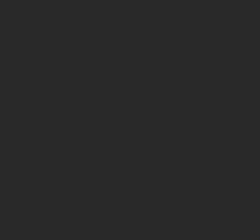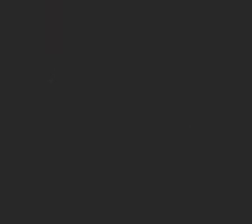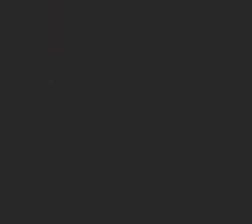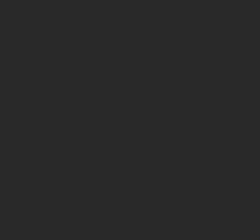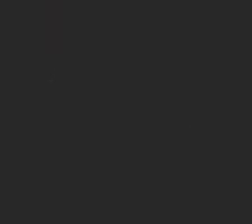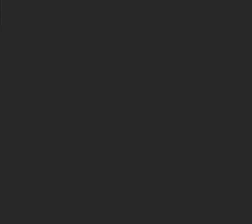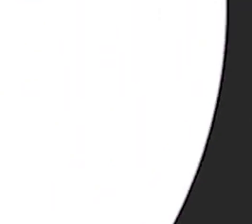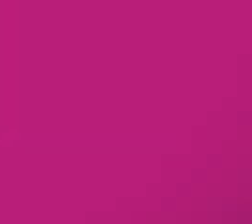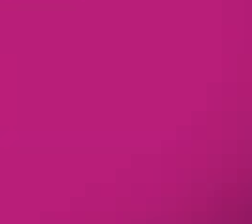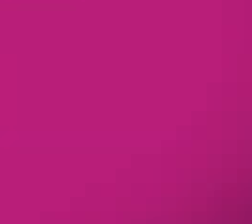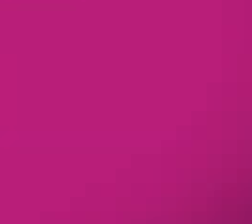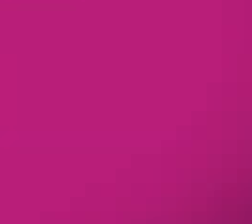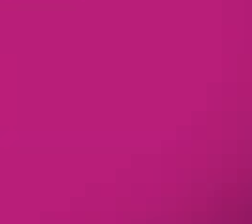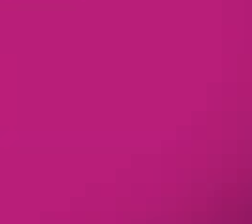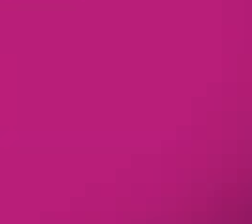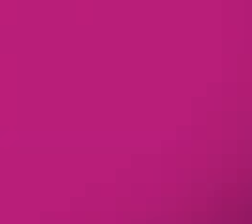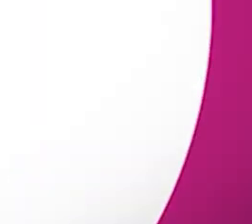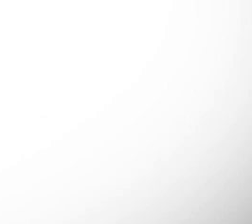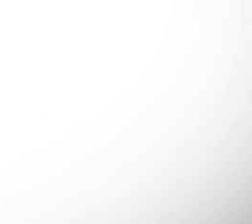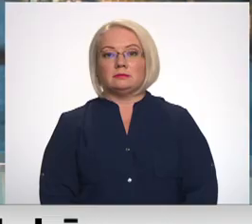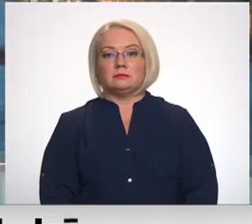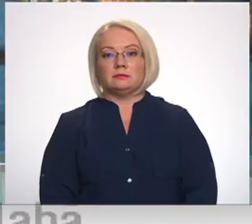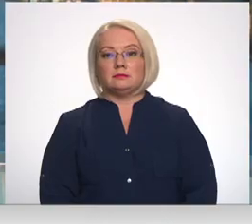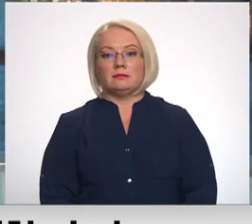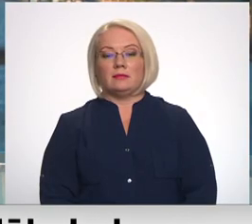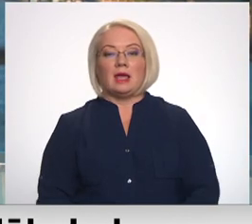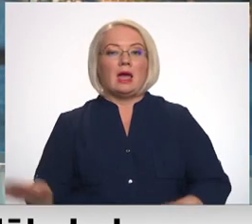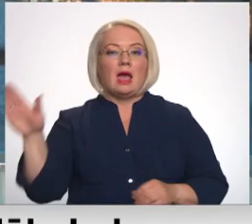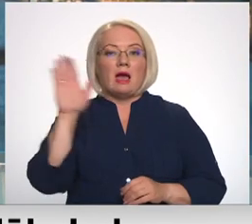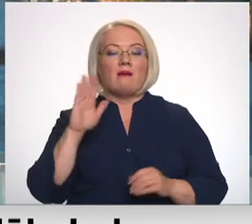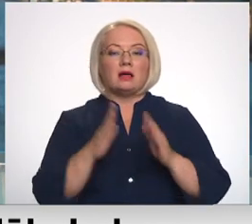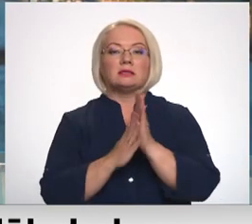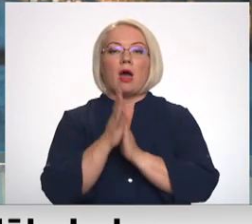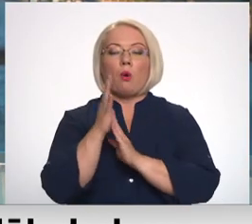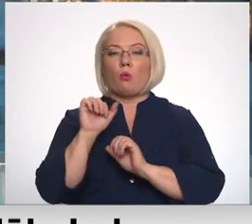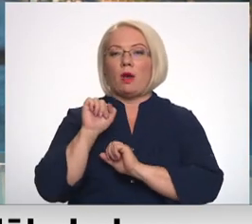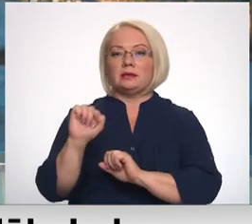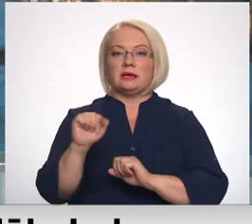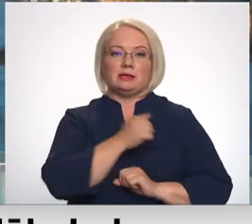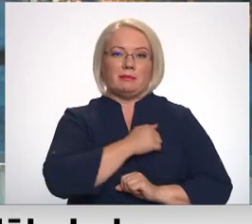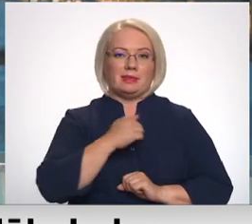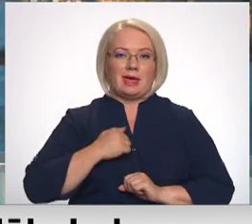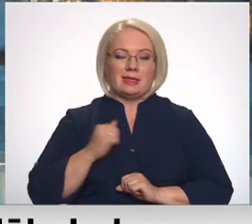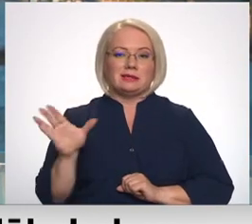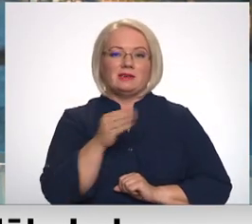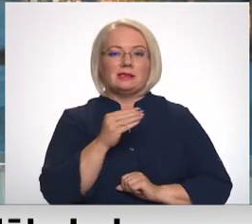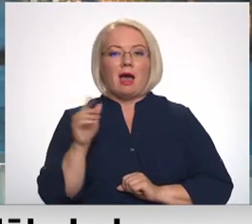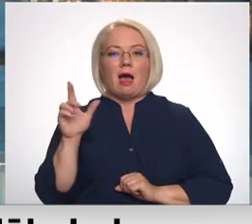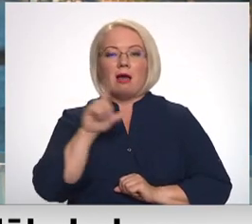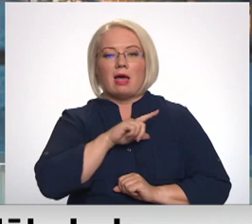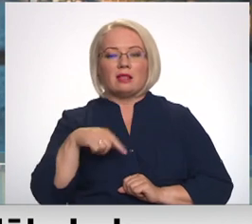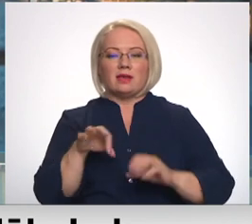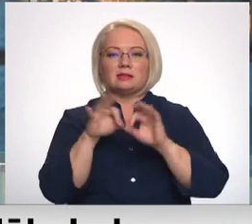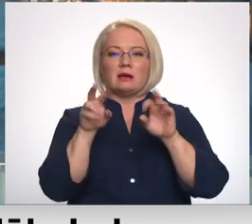Re, viss ēters ir te! Valsts augu aizsardzības dienests visā Latvijā sācis